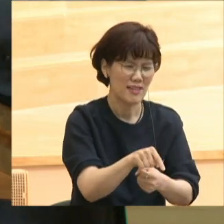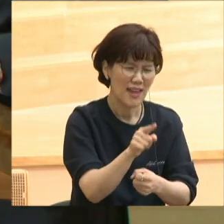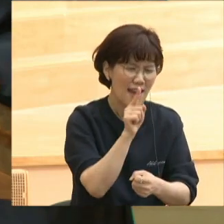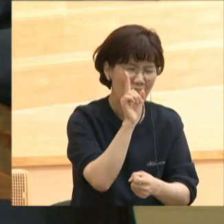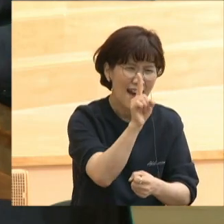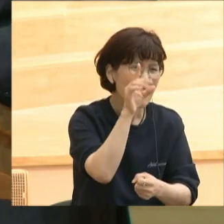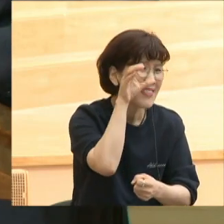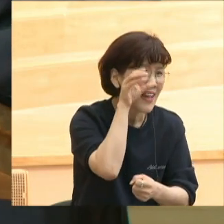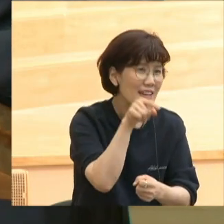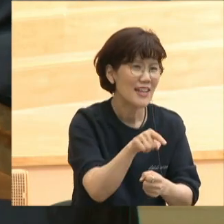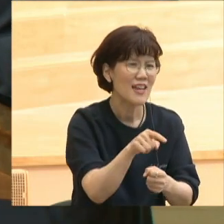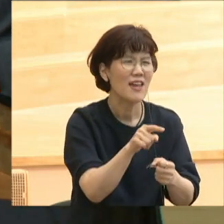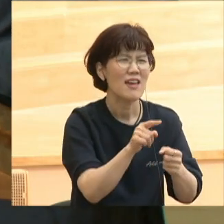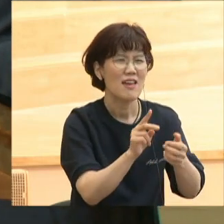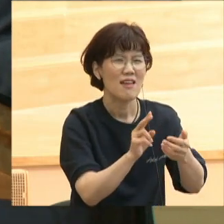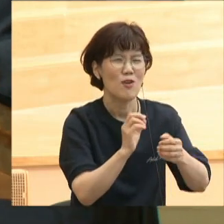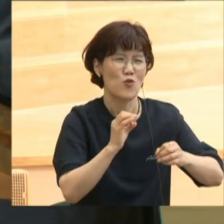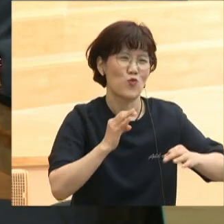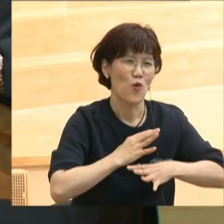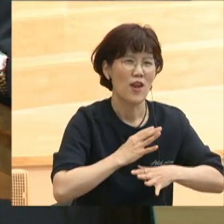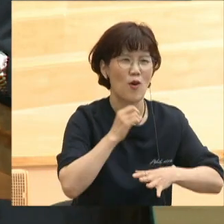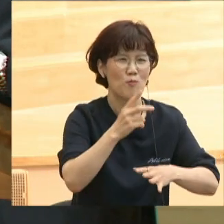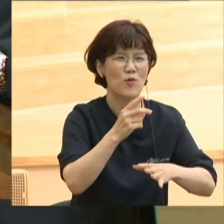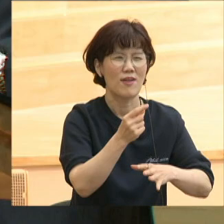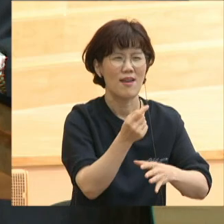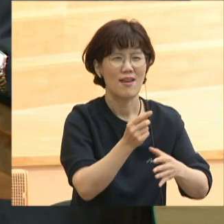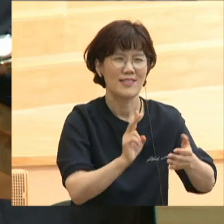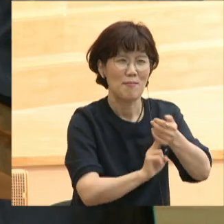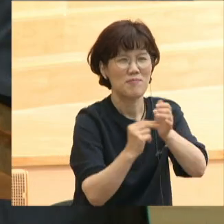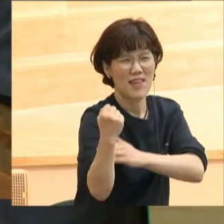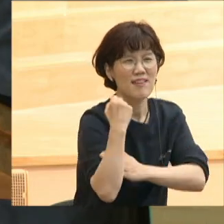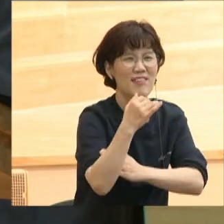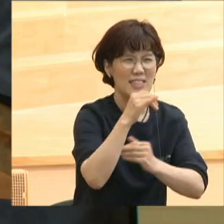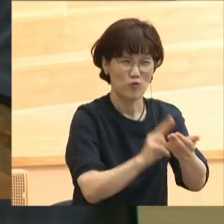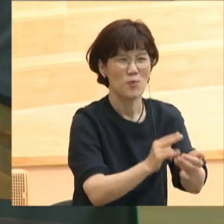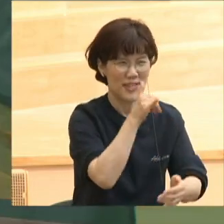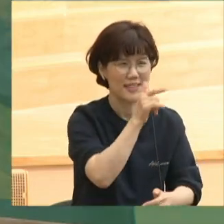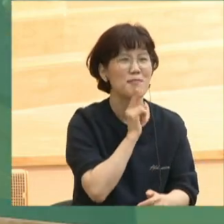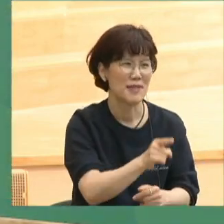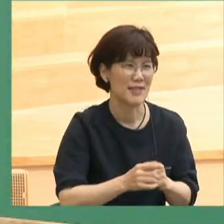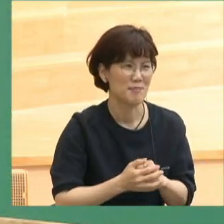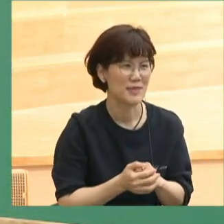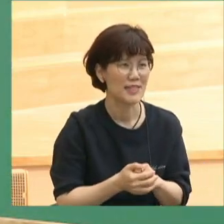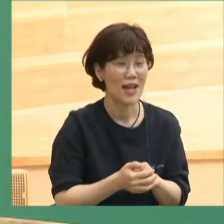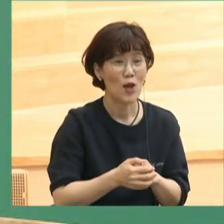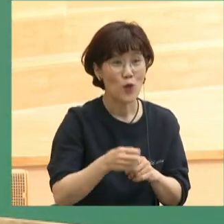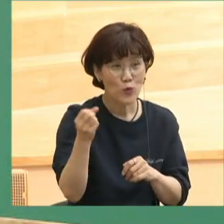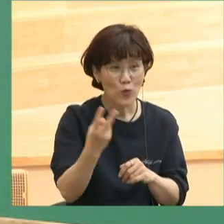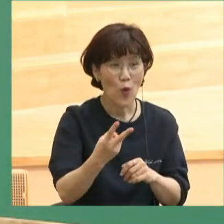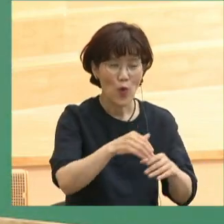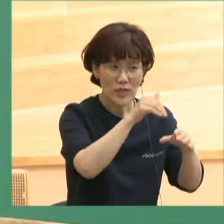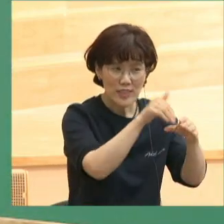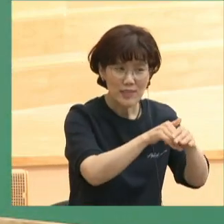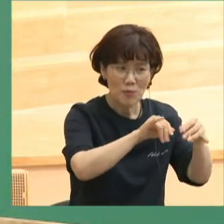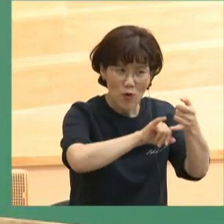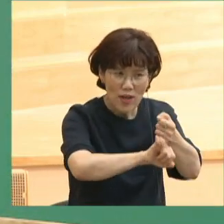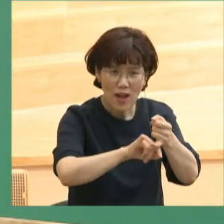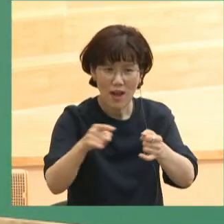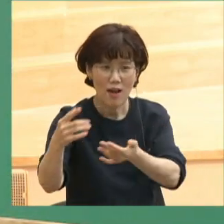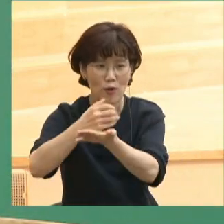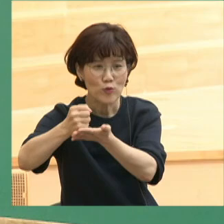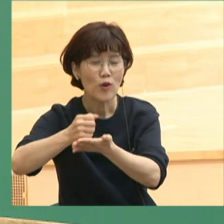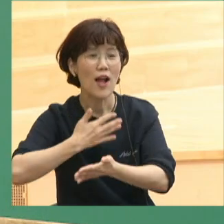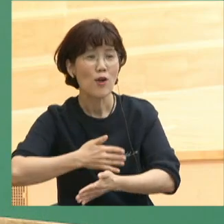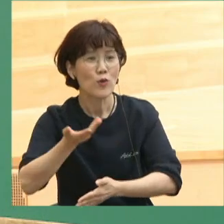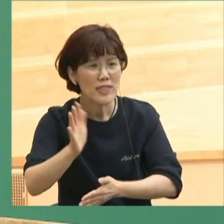무한한 잠재력 그걸 지금 인정해야 된다 그 말인 거예요. 또 하나 우리가 심어야 거둔다는 걸 잘 압니다만은 왜 잘